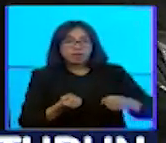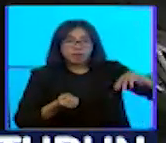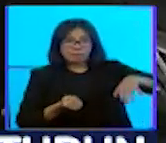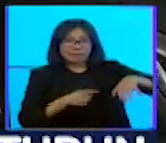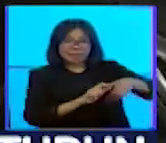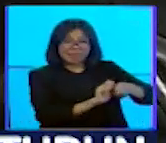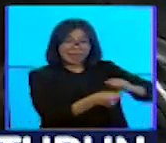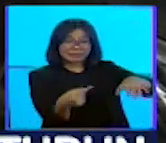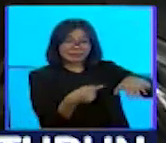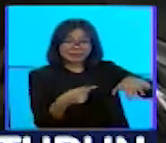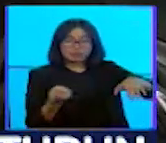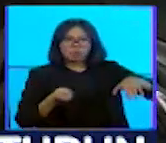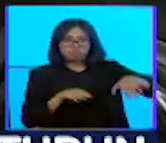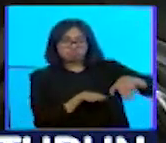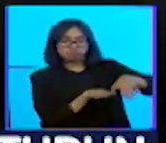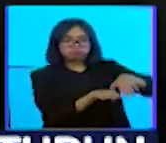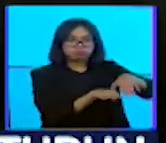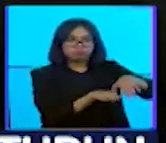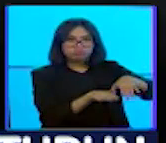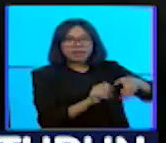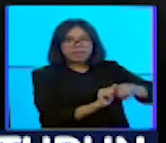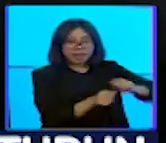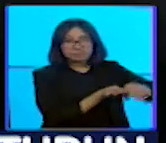tes swab agar tidak adanya kerumunan.